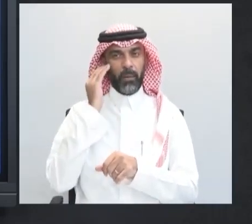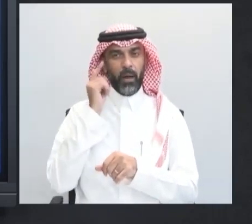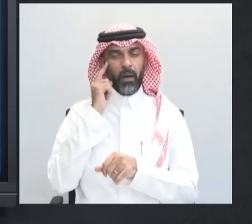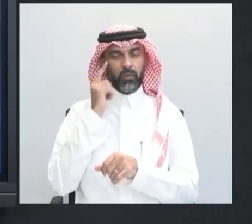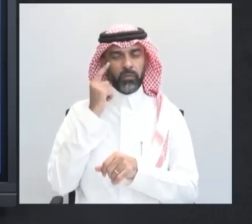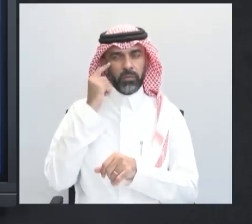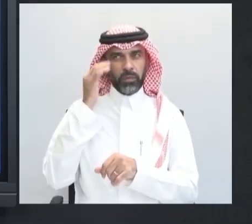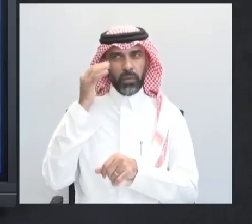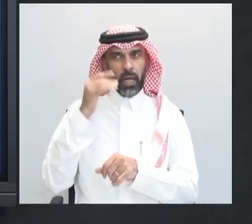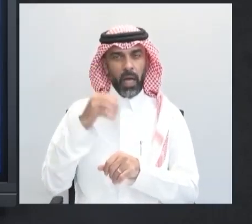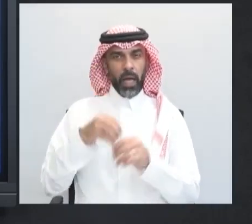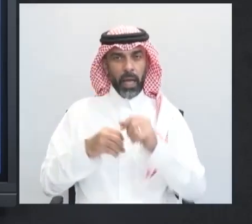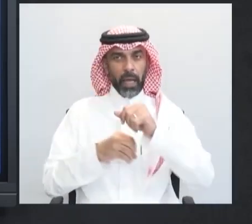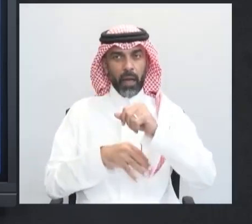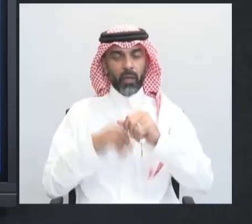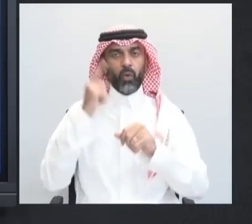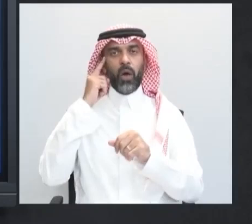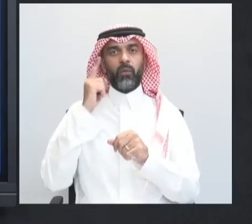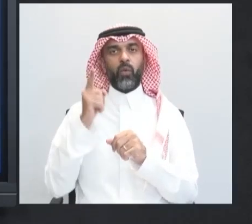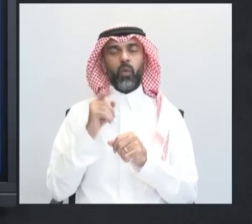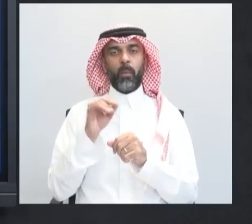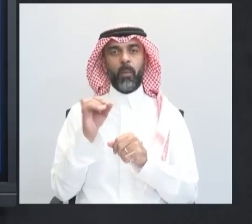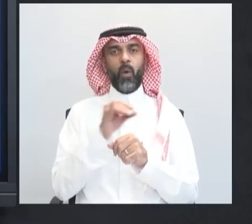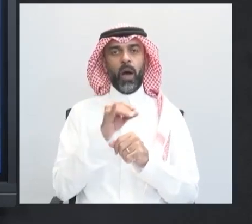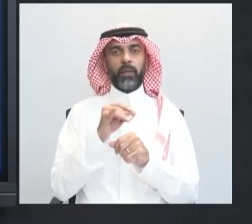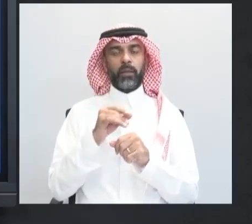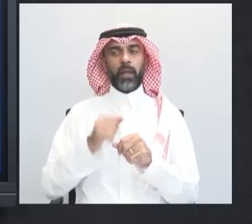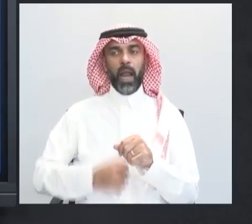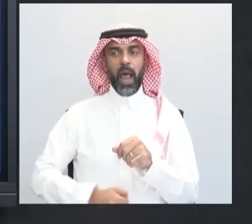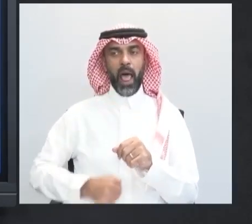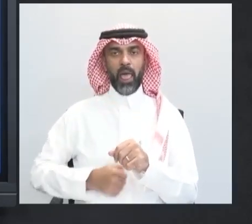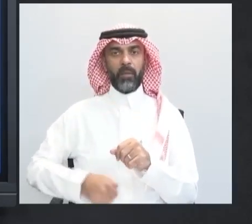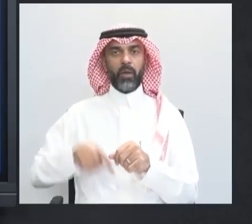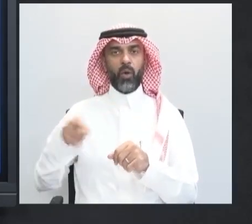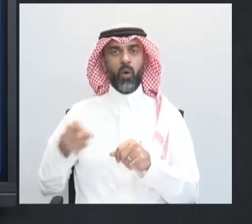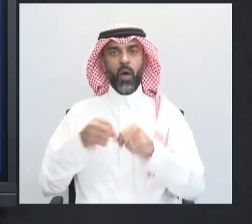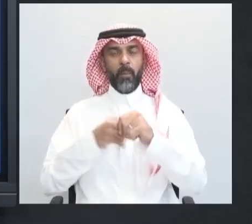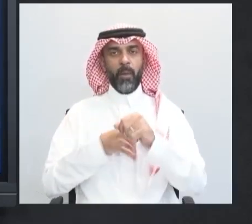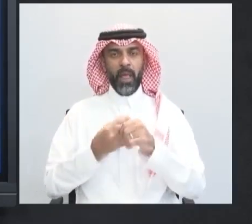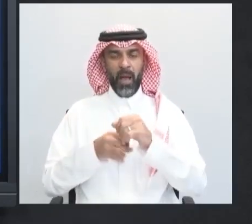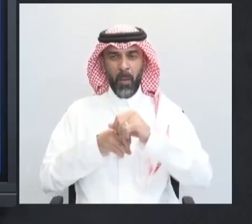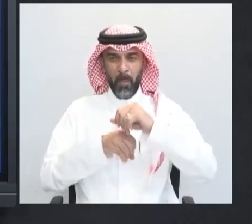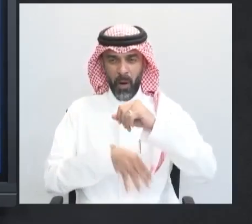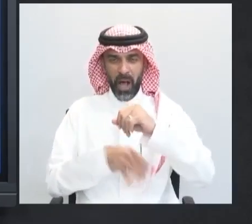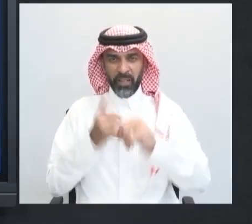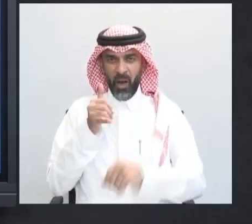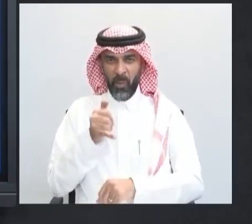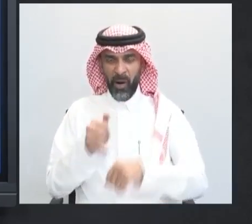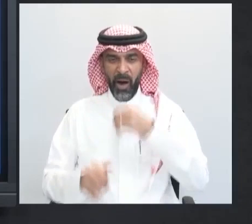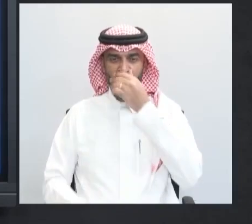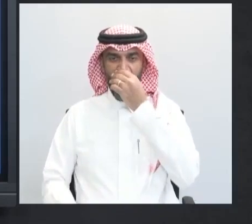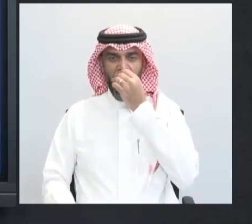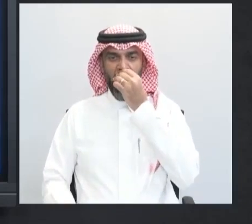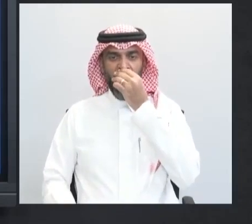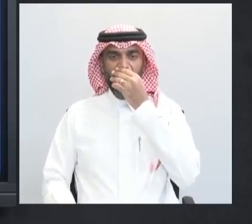اذهانهم الاخراج تتبادر في اذهانهم المواد الخارجه من الجهاز الهضمي اجلكم الله كالبراز ولكن عندما نتكلم عن الجهاز